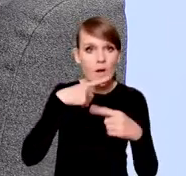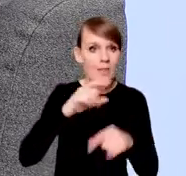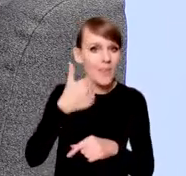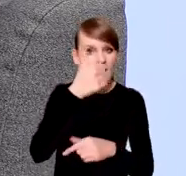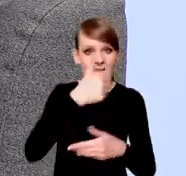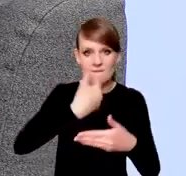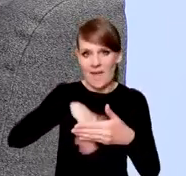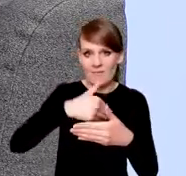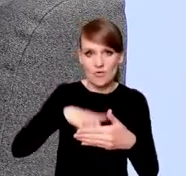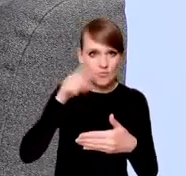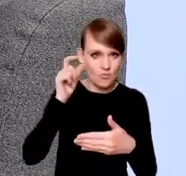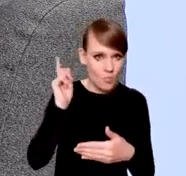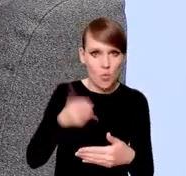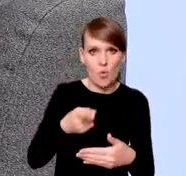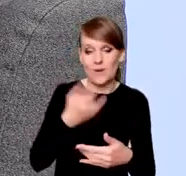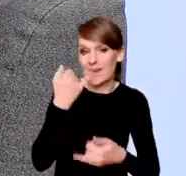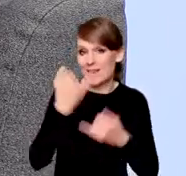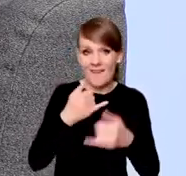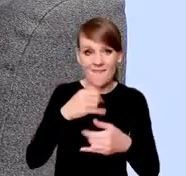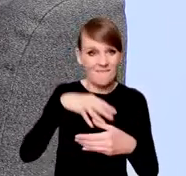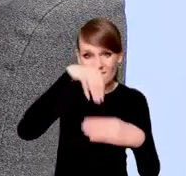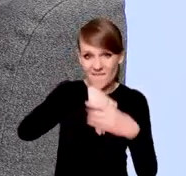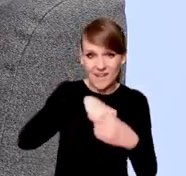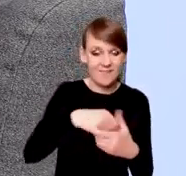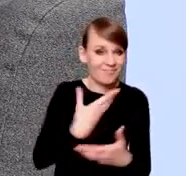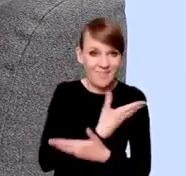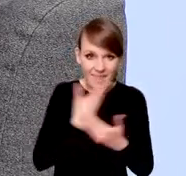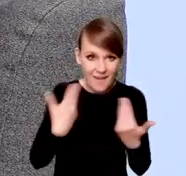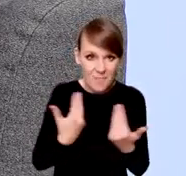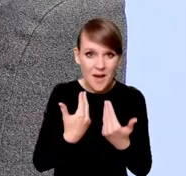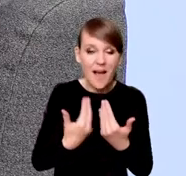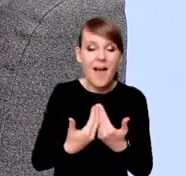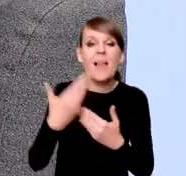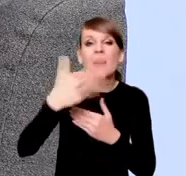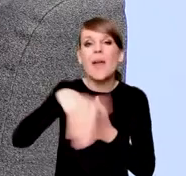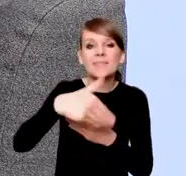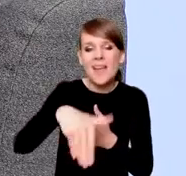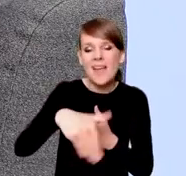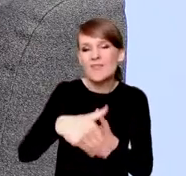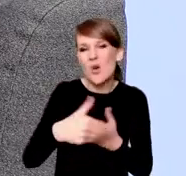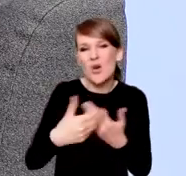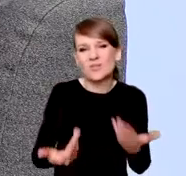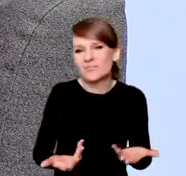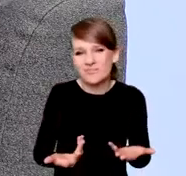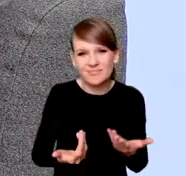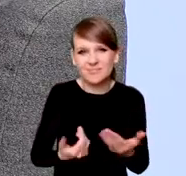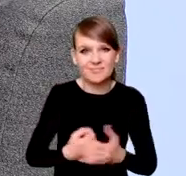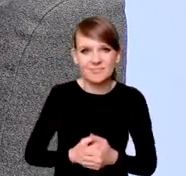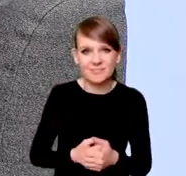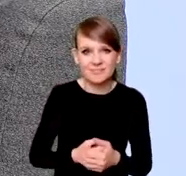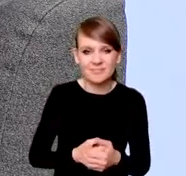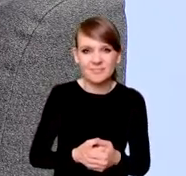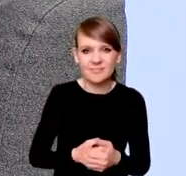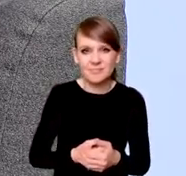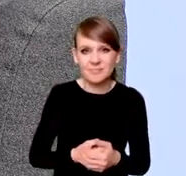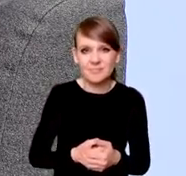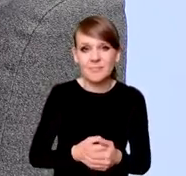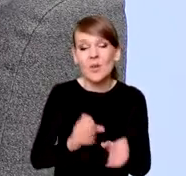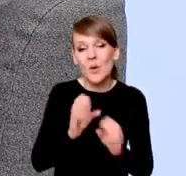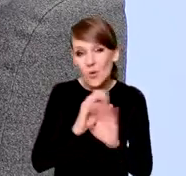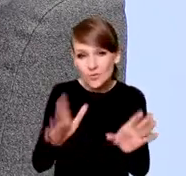wnętrzu, to to co na zewnątrz, to właśnie staje się oczywiście